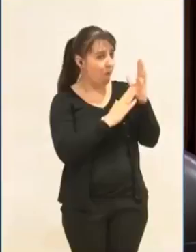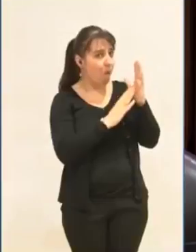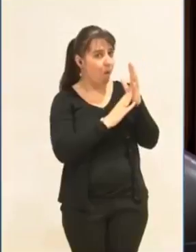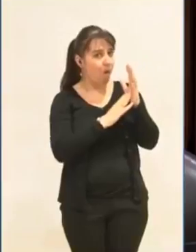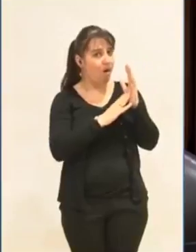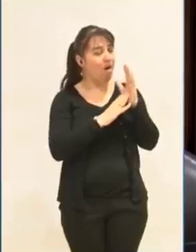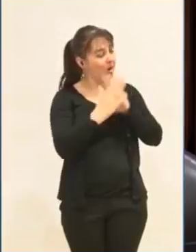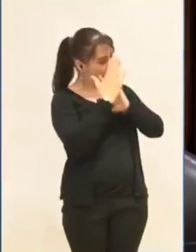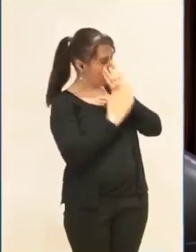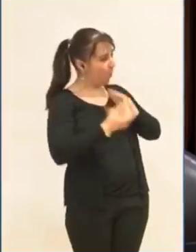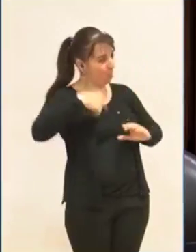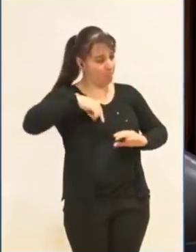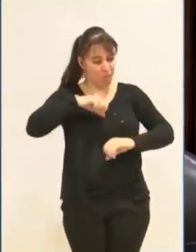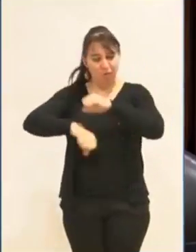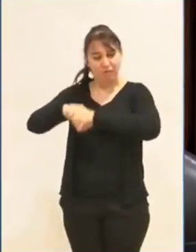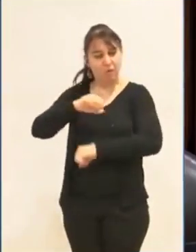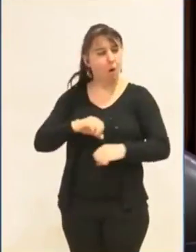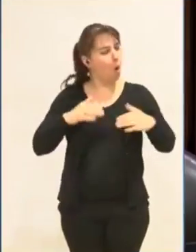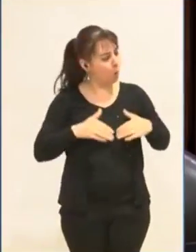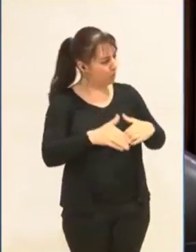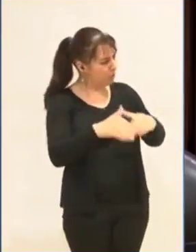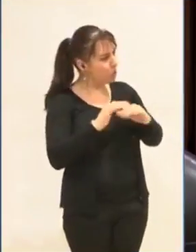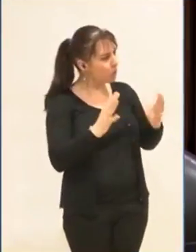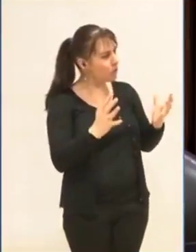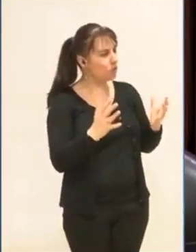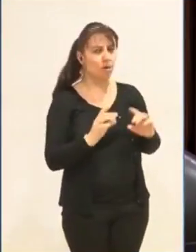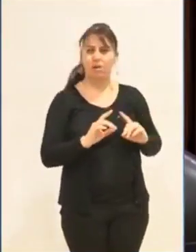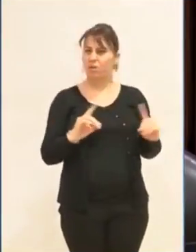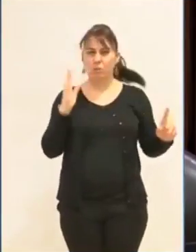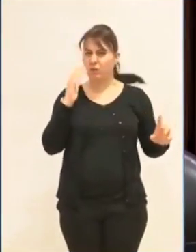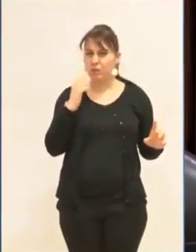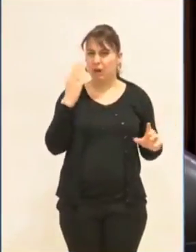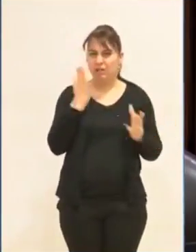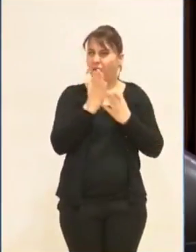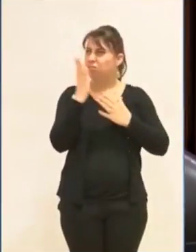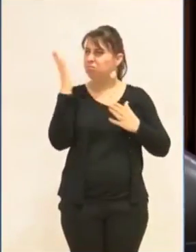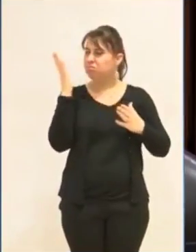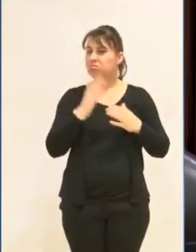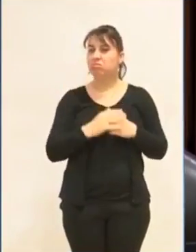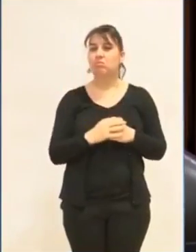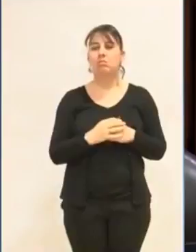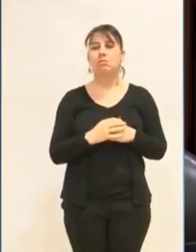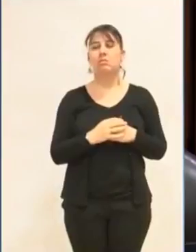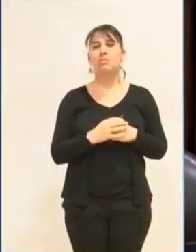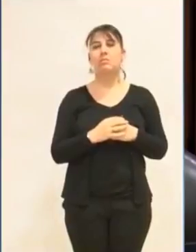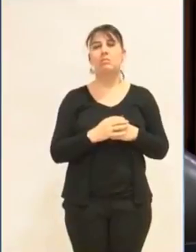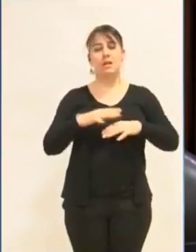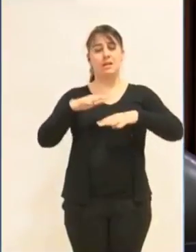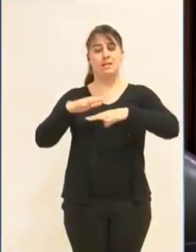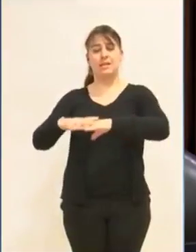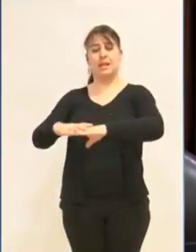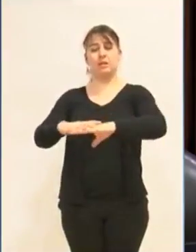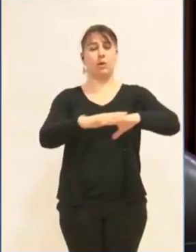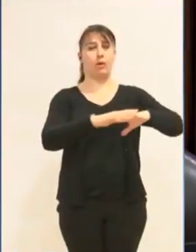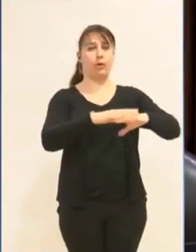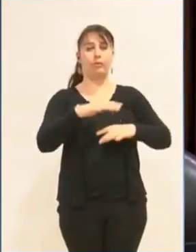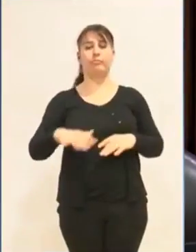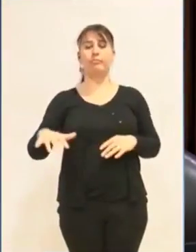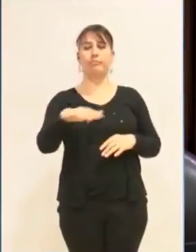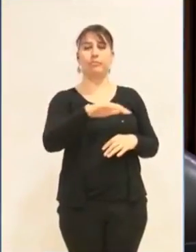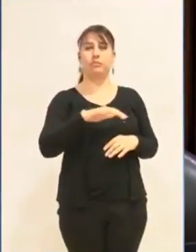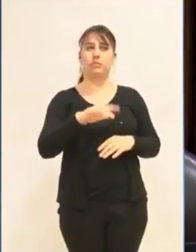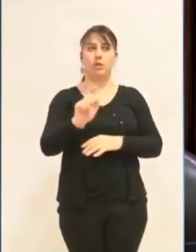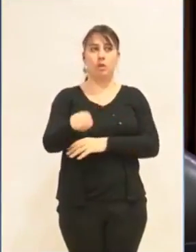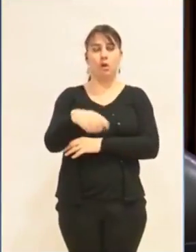faire, continuez. Mais là n'est pas la question. La question sur ces secteurs, c'est que nous